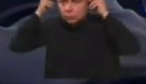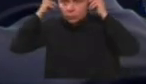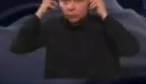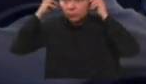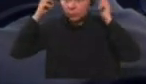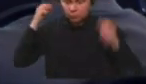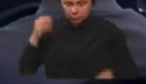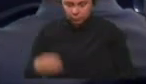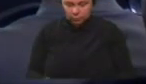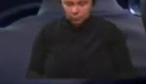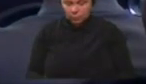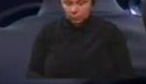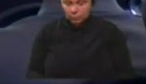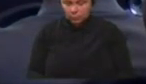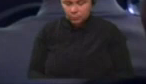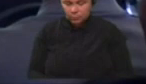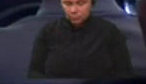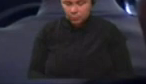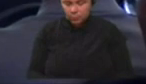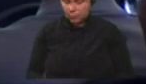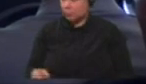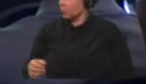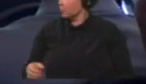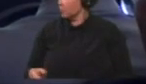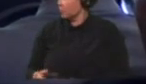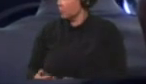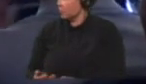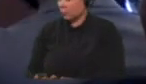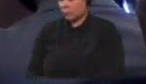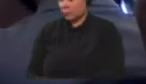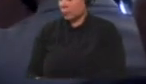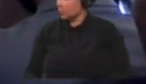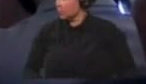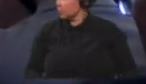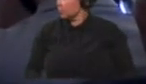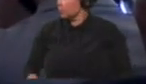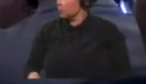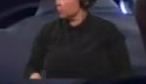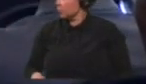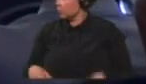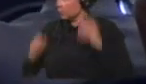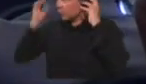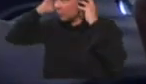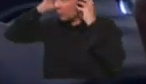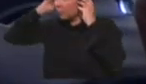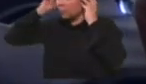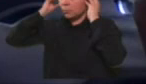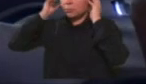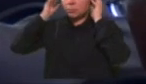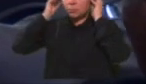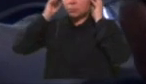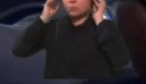Szanowni Państwo, wielkie brawa. Anika Rupis, co-founder i dyrektor Urban Transit Lab, właśnie teraz dla